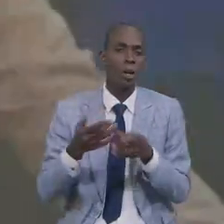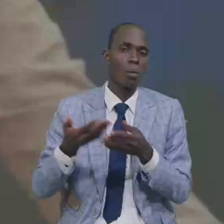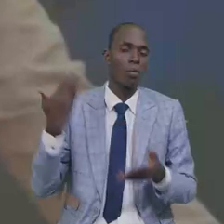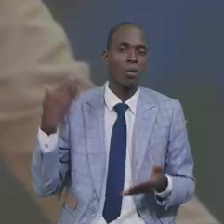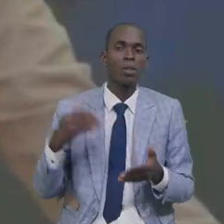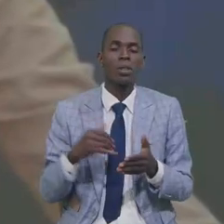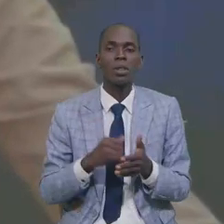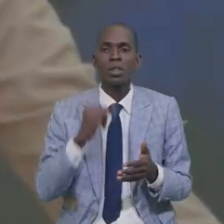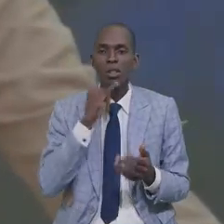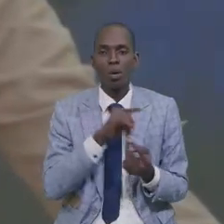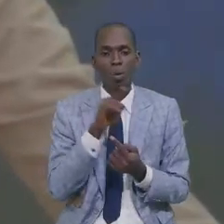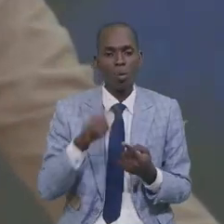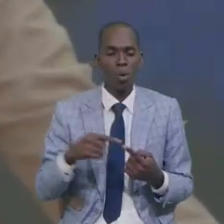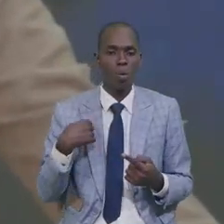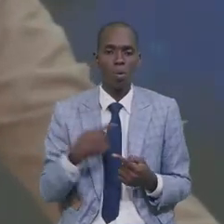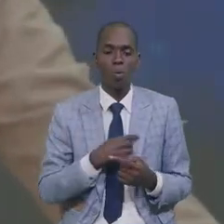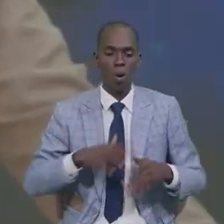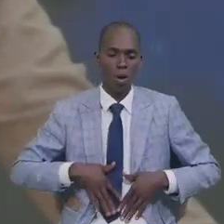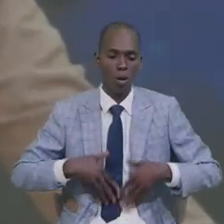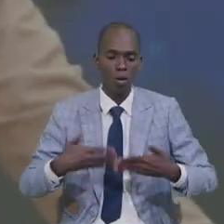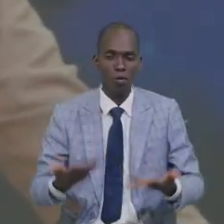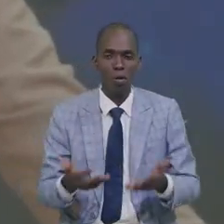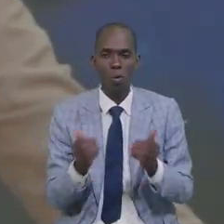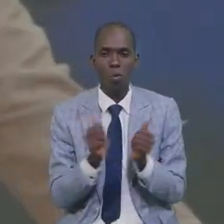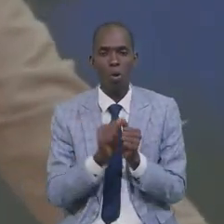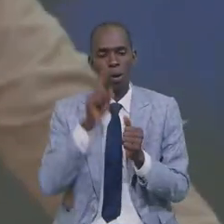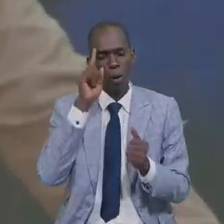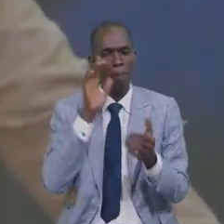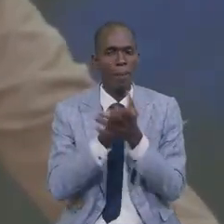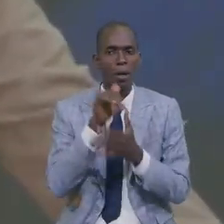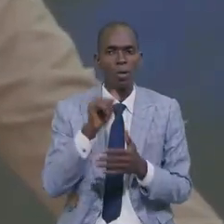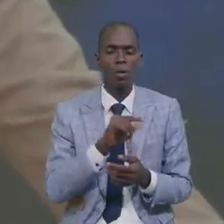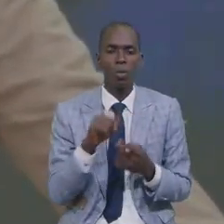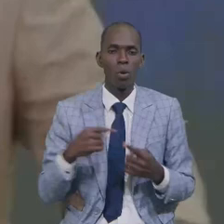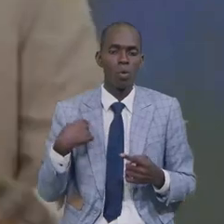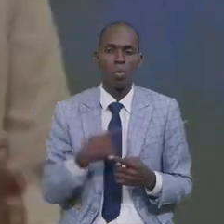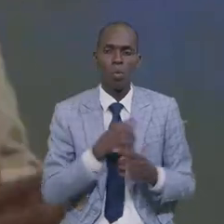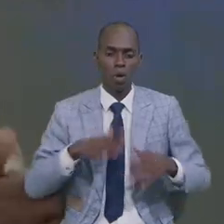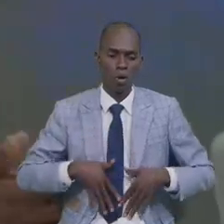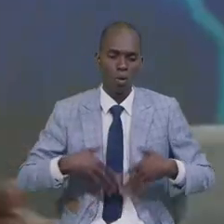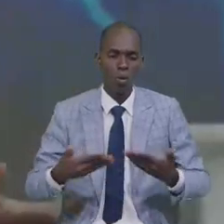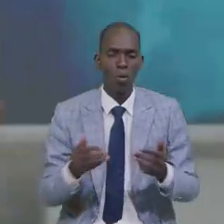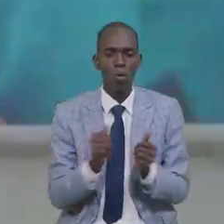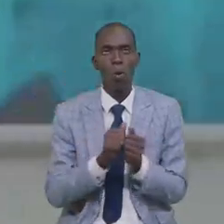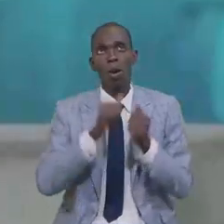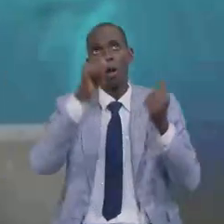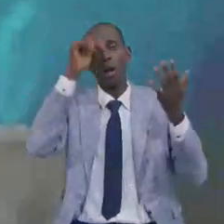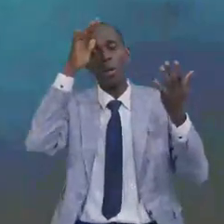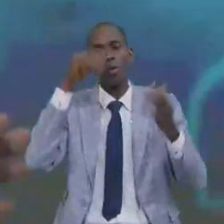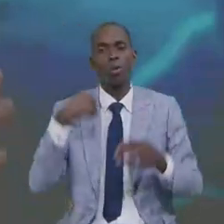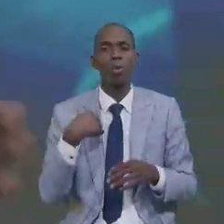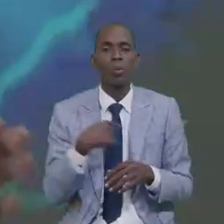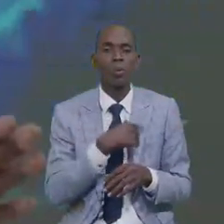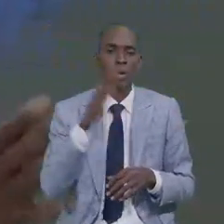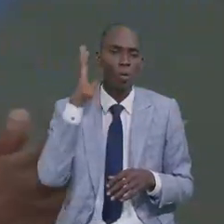chose aujourd'hui. C'est lorsque nous confessons avec conviction, c'est lorsque nous confessons avec attente